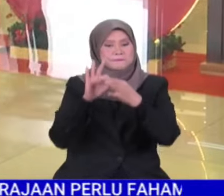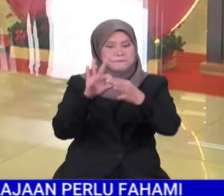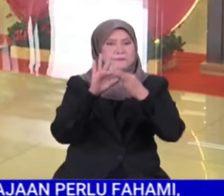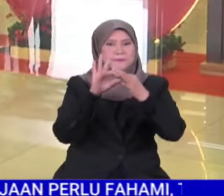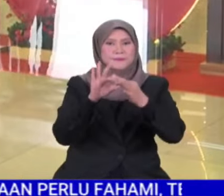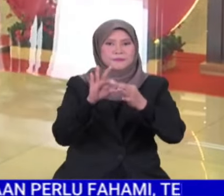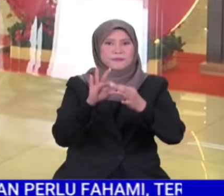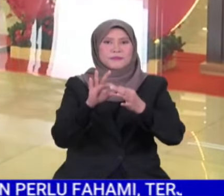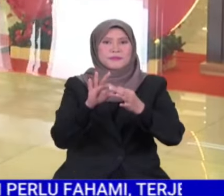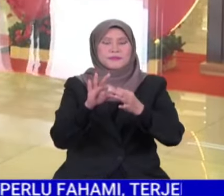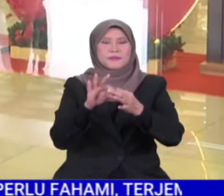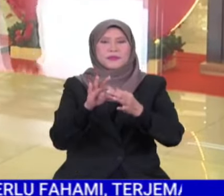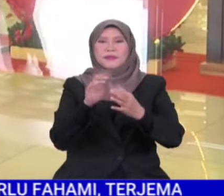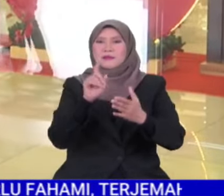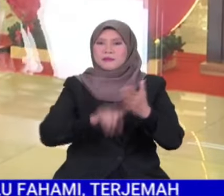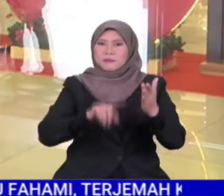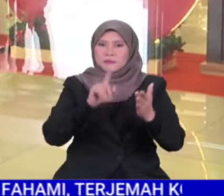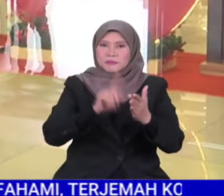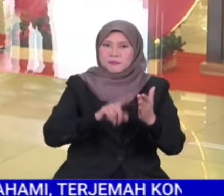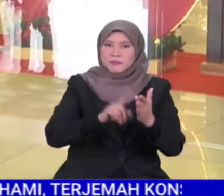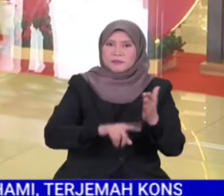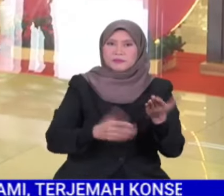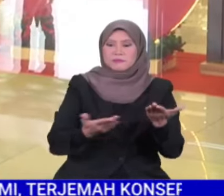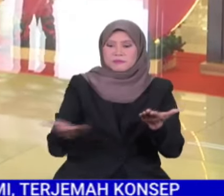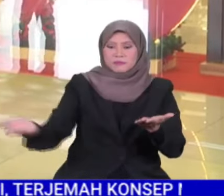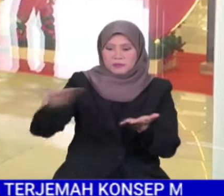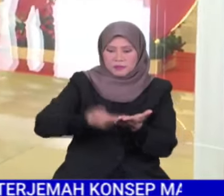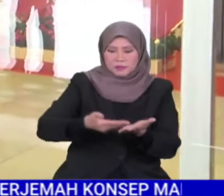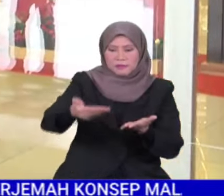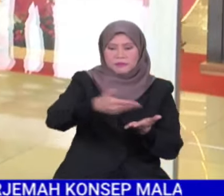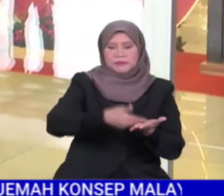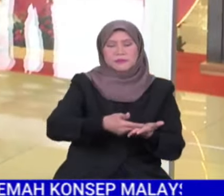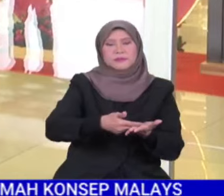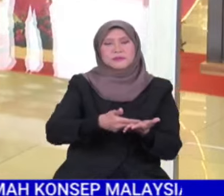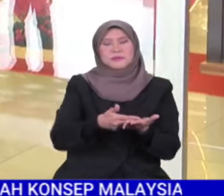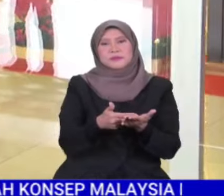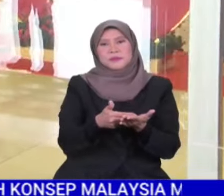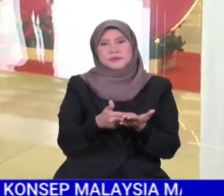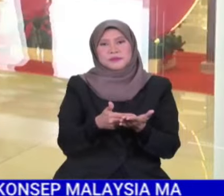kerjasama yang padu terhadap apa sahaja cadangan dan